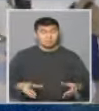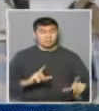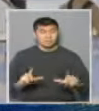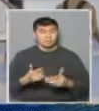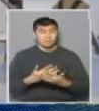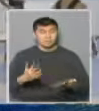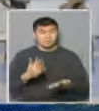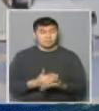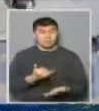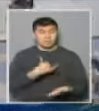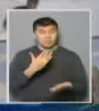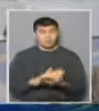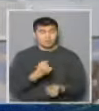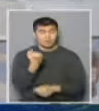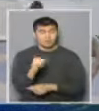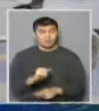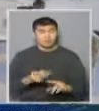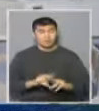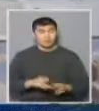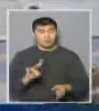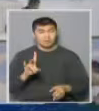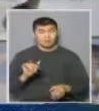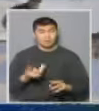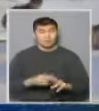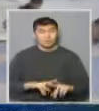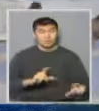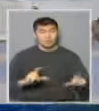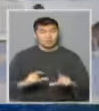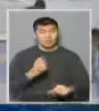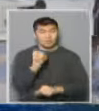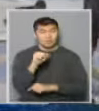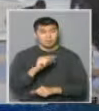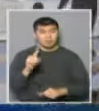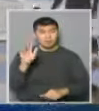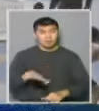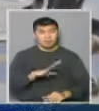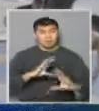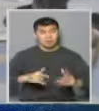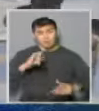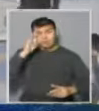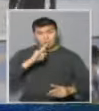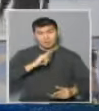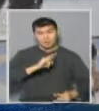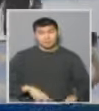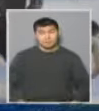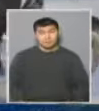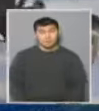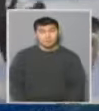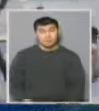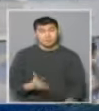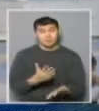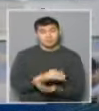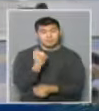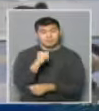толстмалах. У нас есть достижения. Наша воспитанница Нургалиева Зарина недавно заняла первое место в чемпионате Казахстана по шахматам. Есть